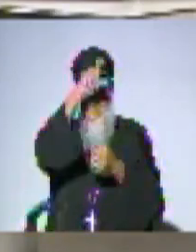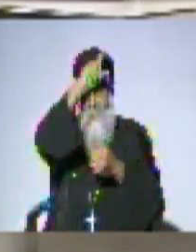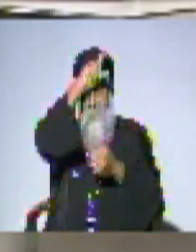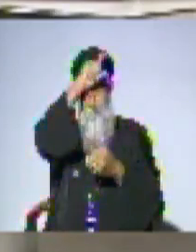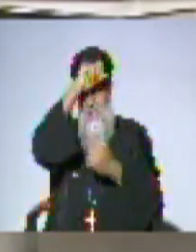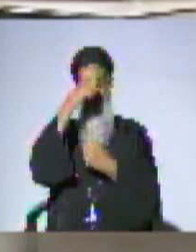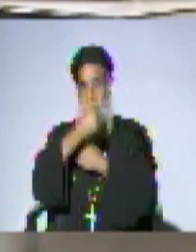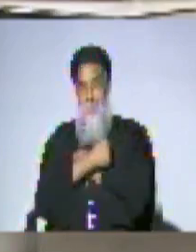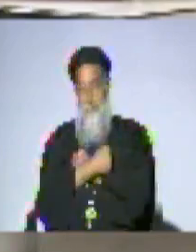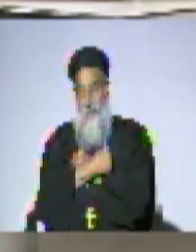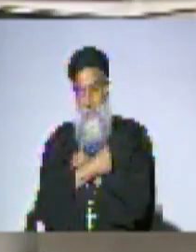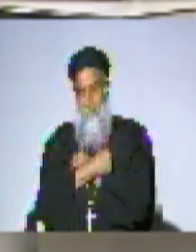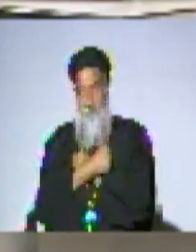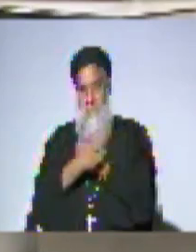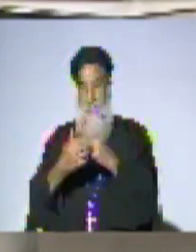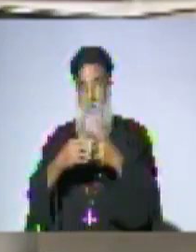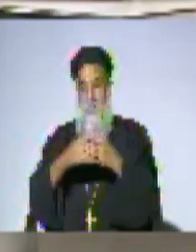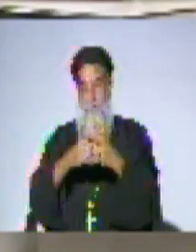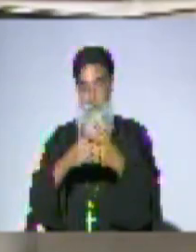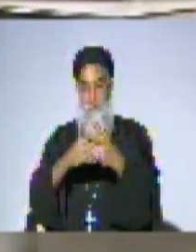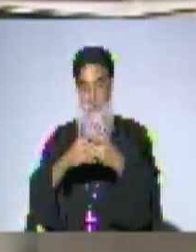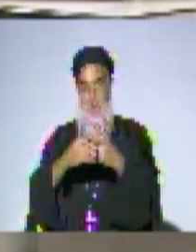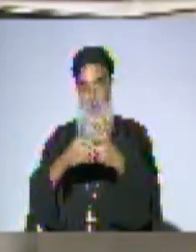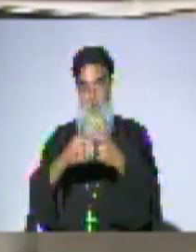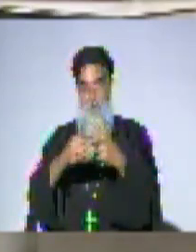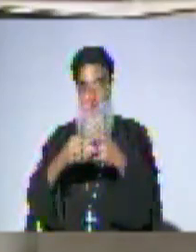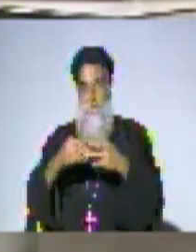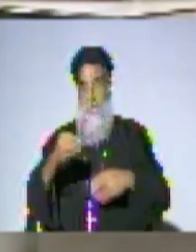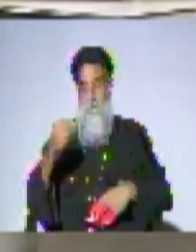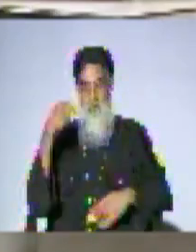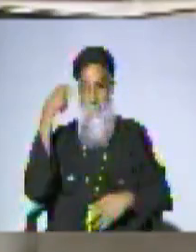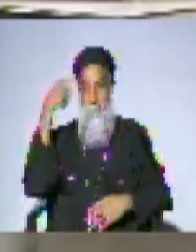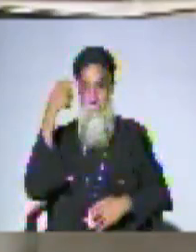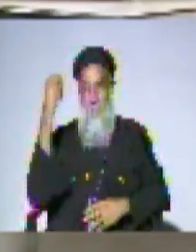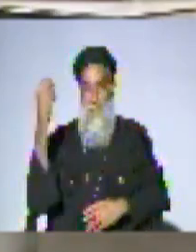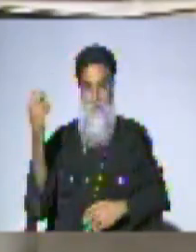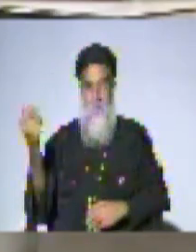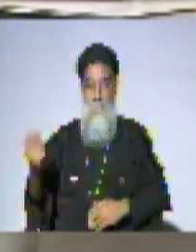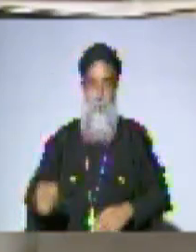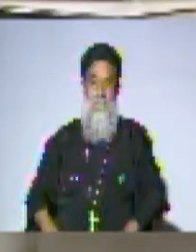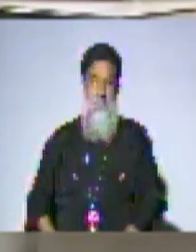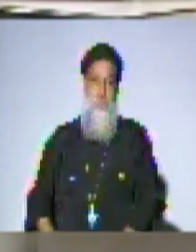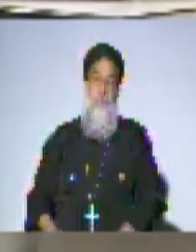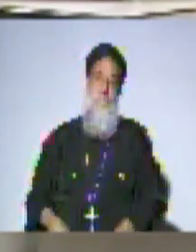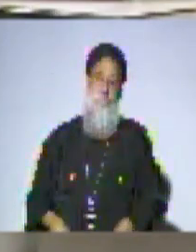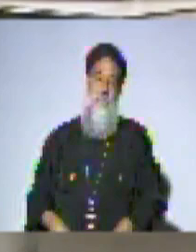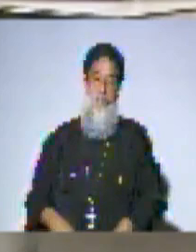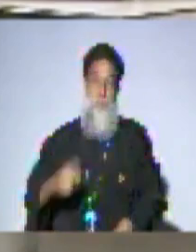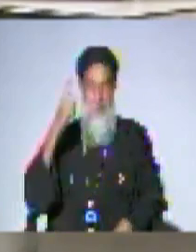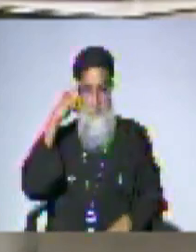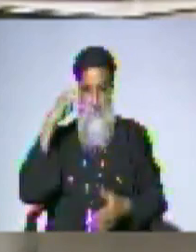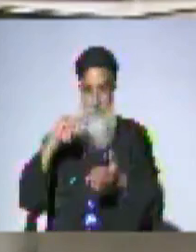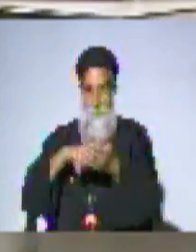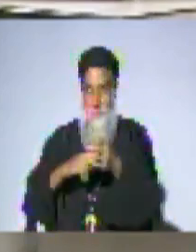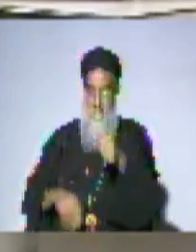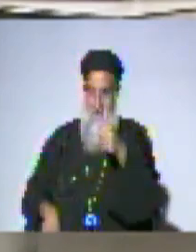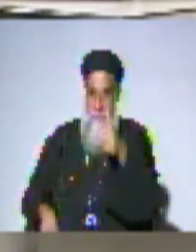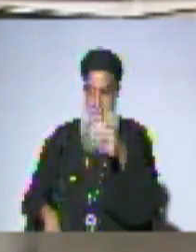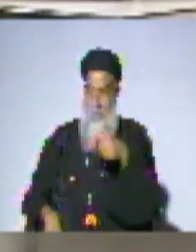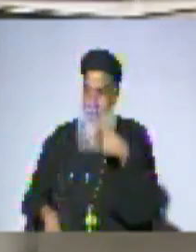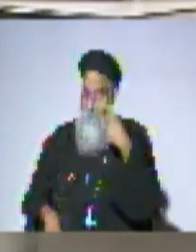لما قلع الخاتم من إيده لما شاف الأحلام وقال له، عشان التصرف الحكيم